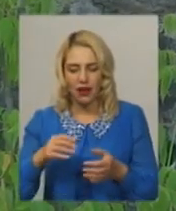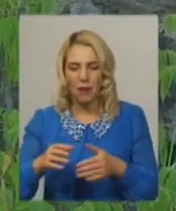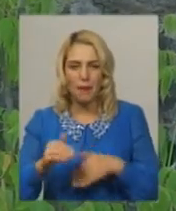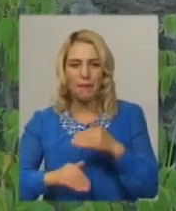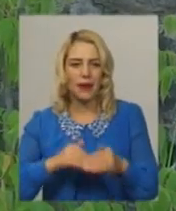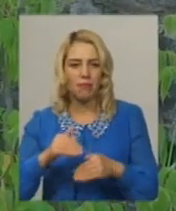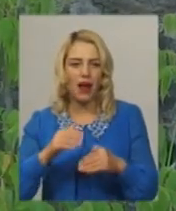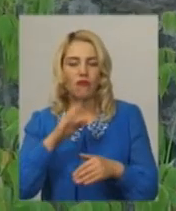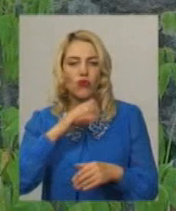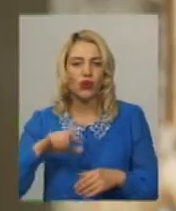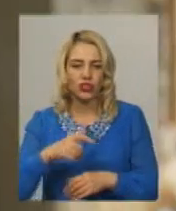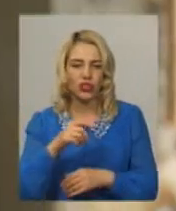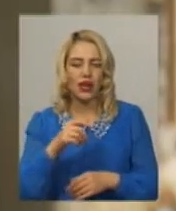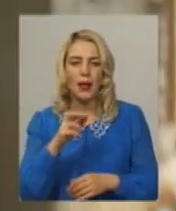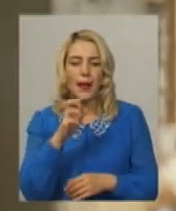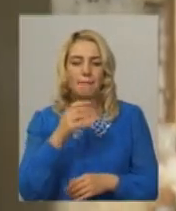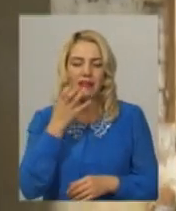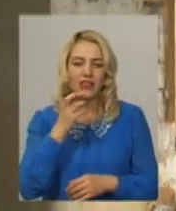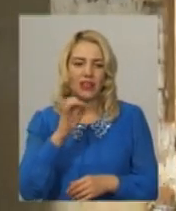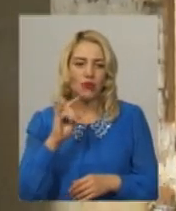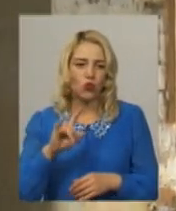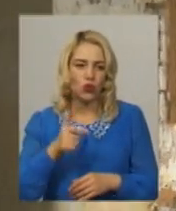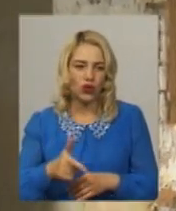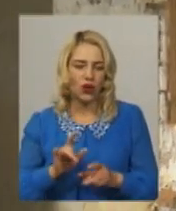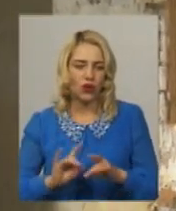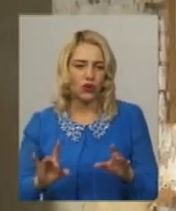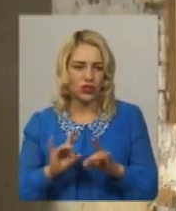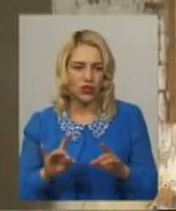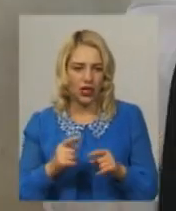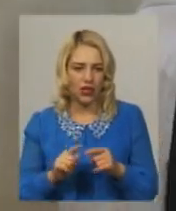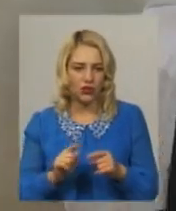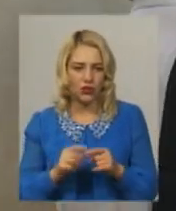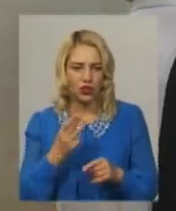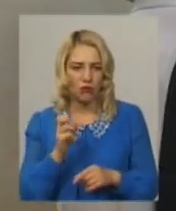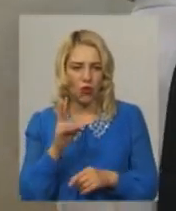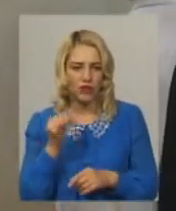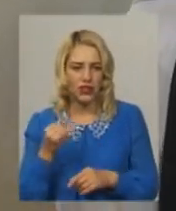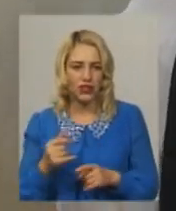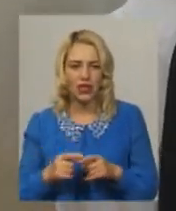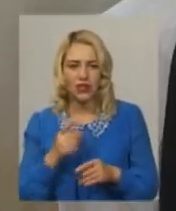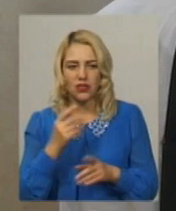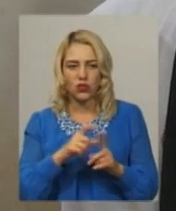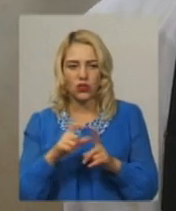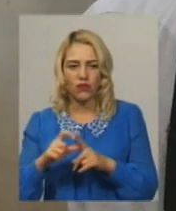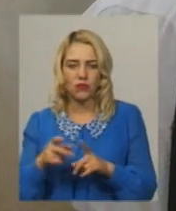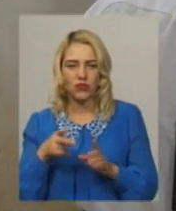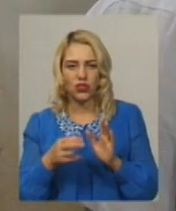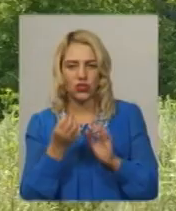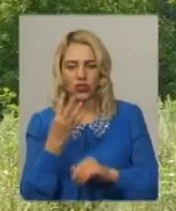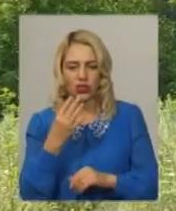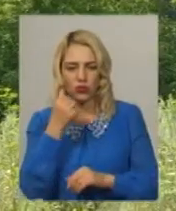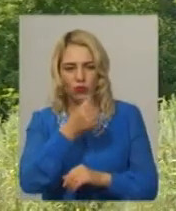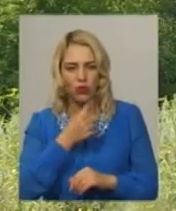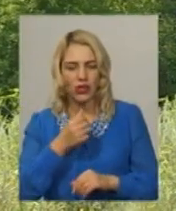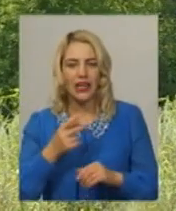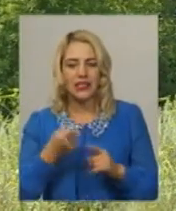охорони культурної спадщини Хмельницького обласного науково-методичного центру культури і мистецтв Сергій Шпаковський. За його словами, з 2013 року церква